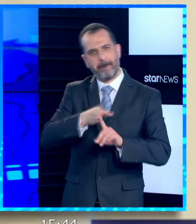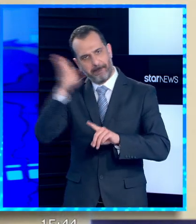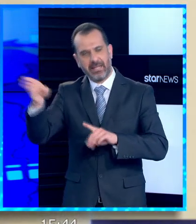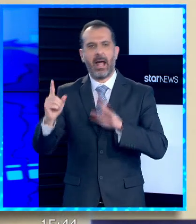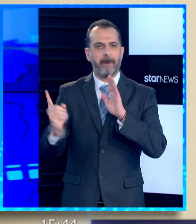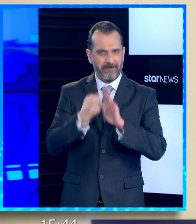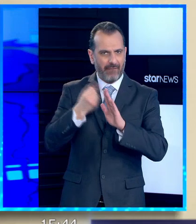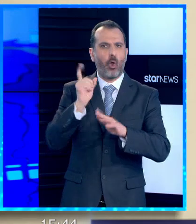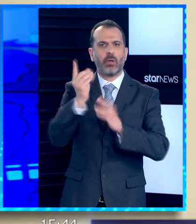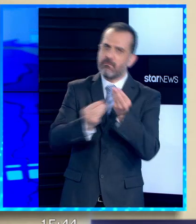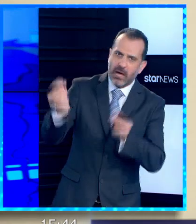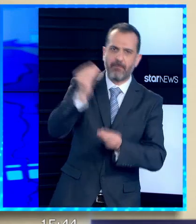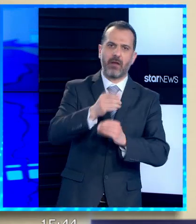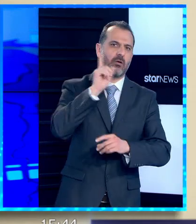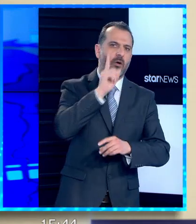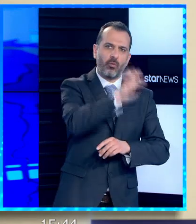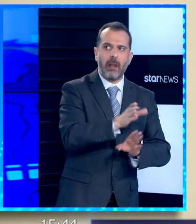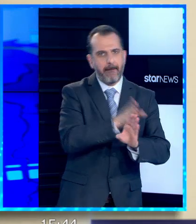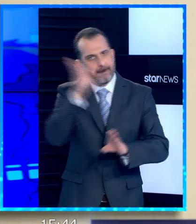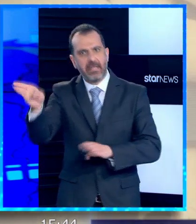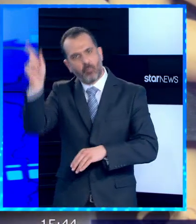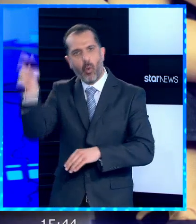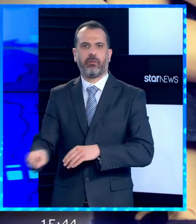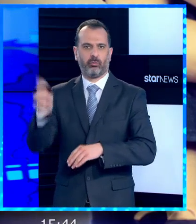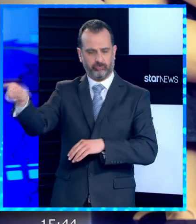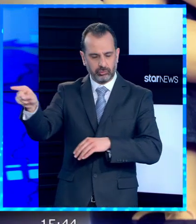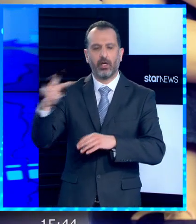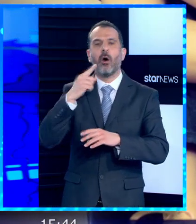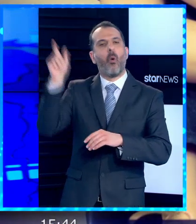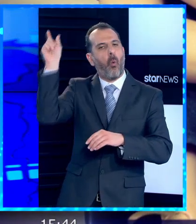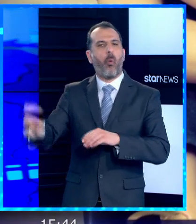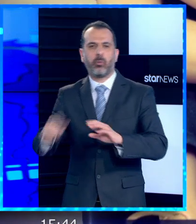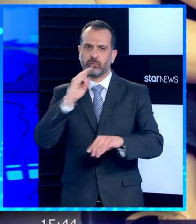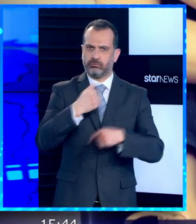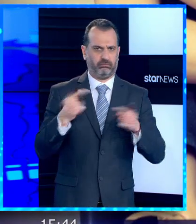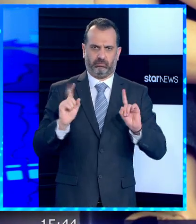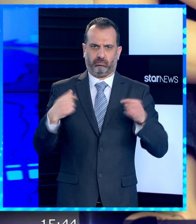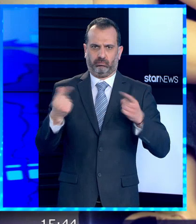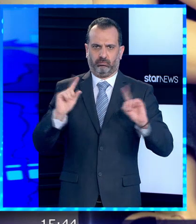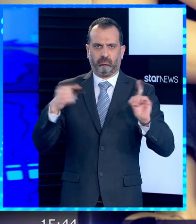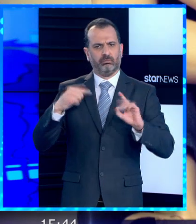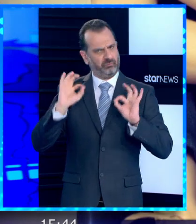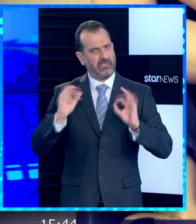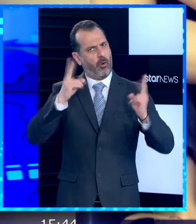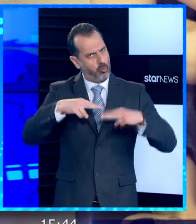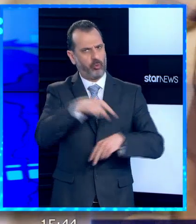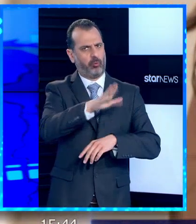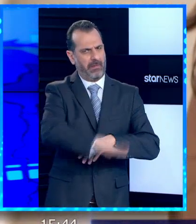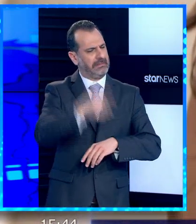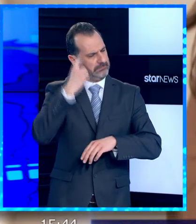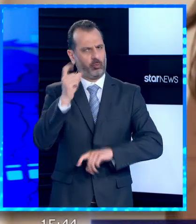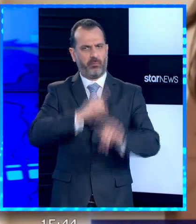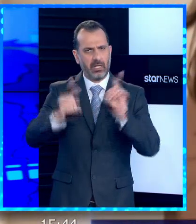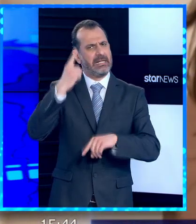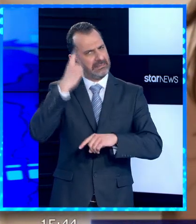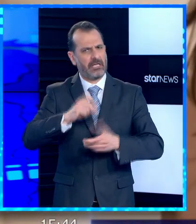μία φορές, φέρεται να λέει η 12χρονη στις αρχές. Ο ίδιος πάντως φέρεται να αρνείται τα πάντα. Παραδέχεται ότι γνώριζε το κορίτσι, γνώριζε ότι